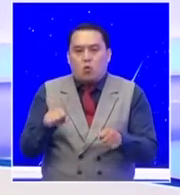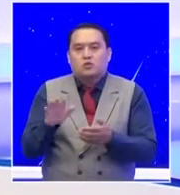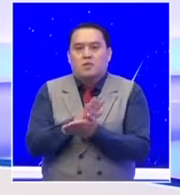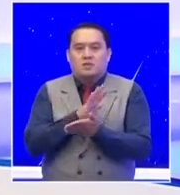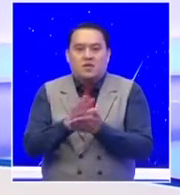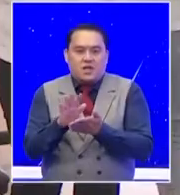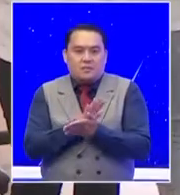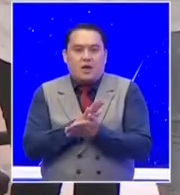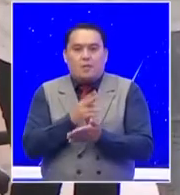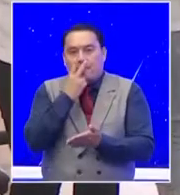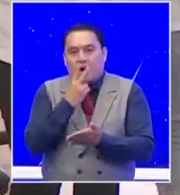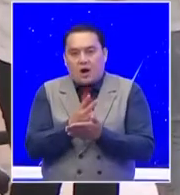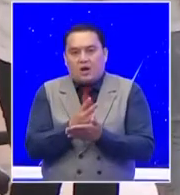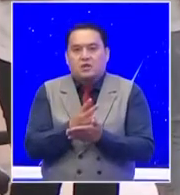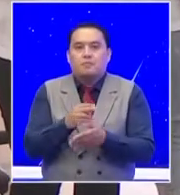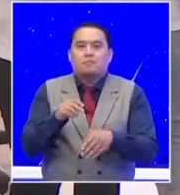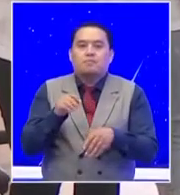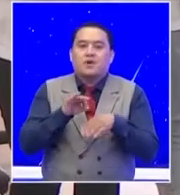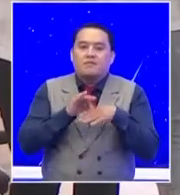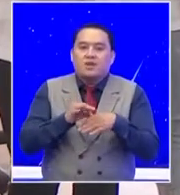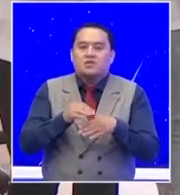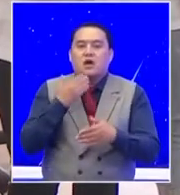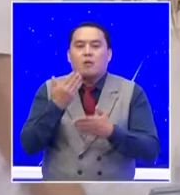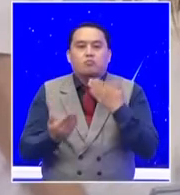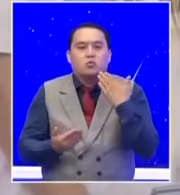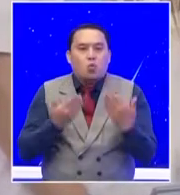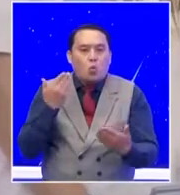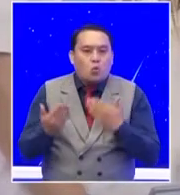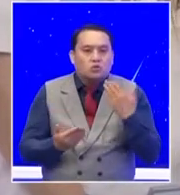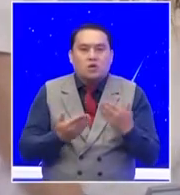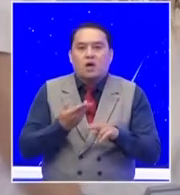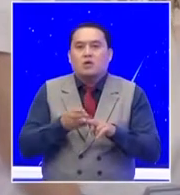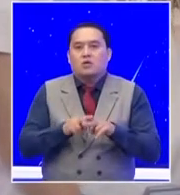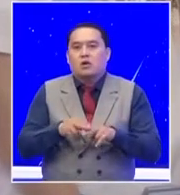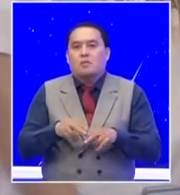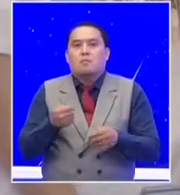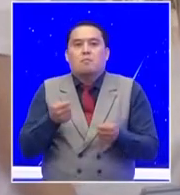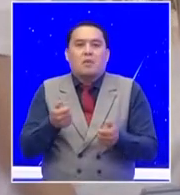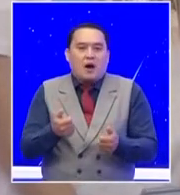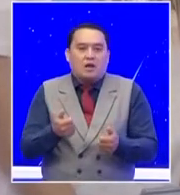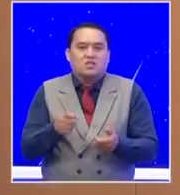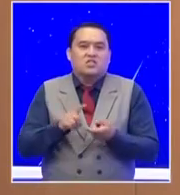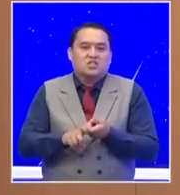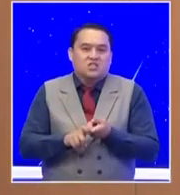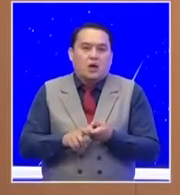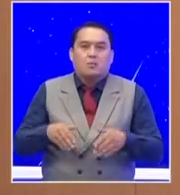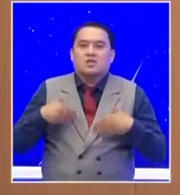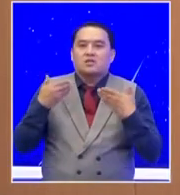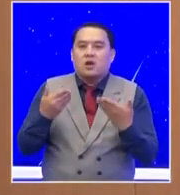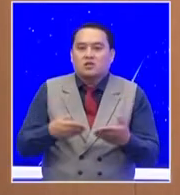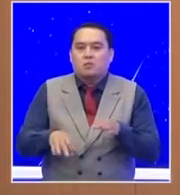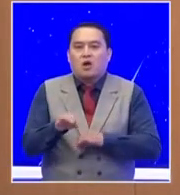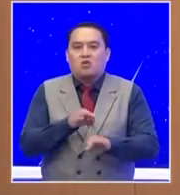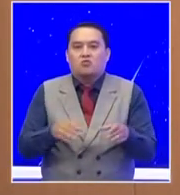кстати, бесплатные. Однако, как показал проведенный соцопрос, знающих о данной линии мало. В связи с чем представителями